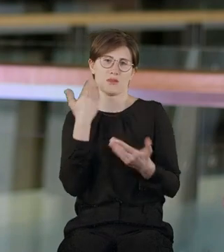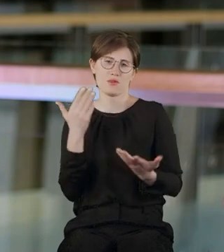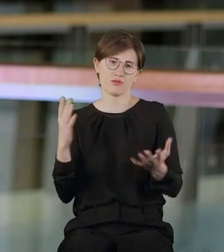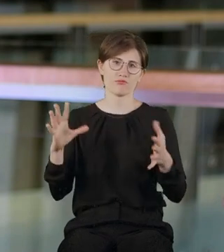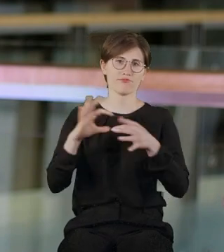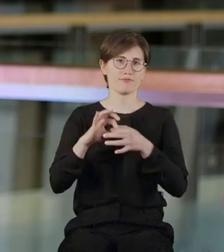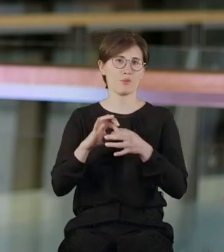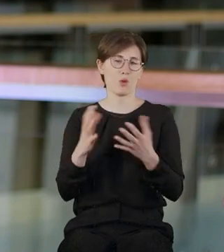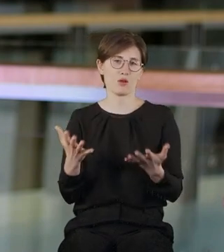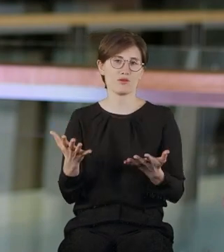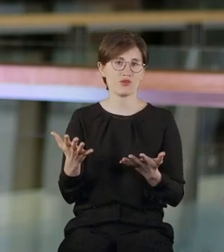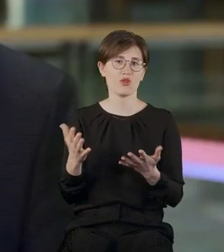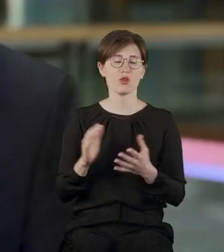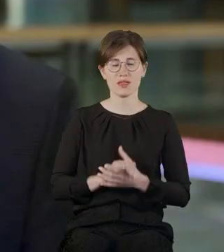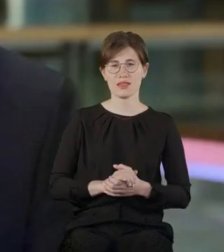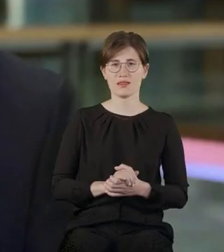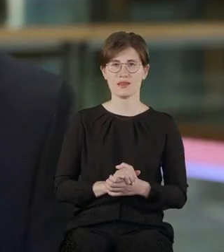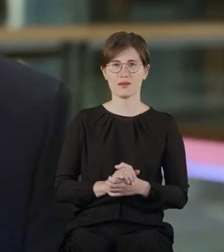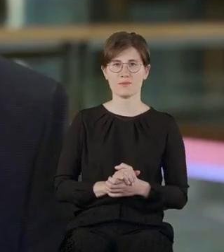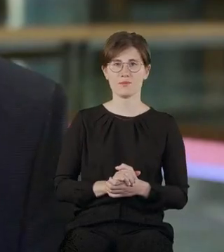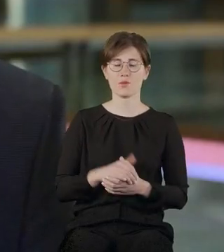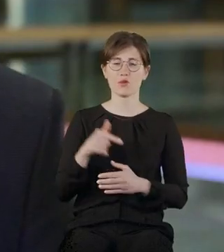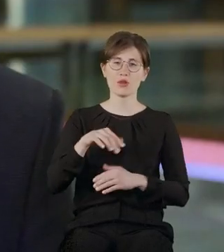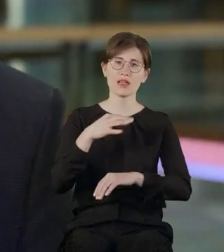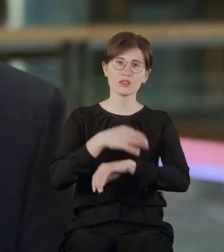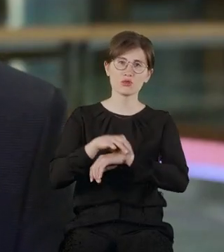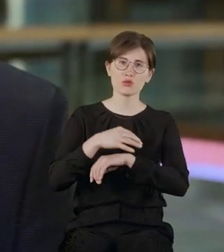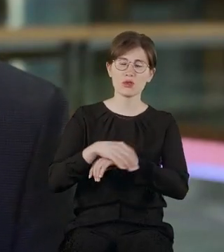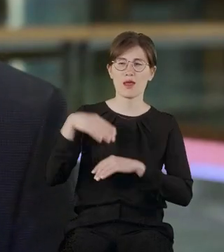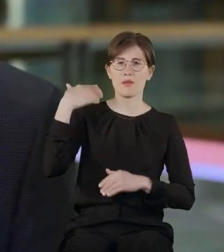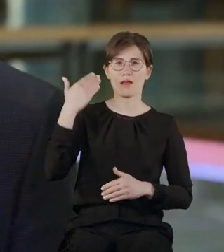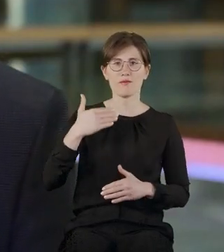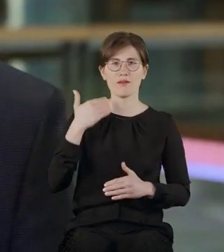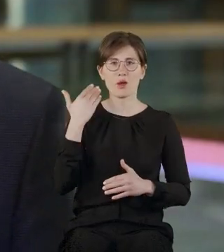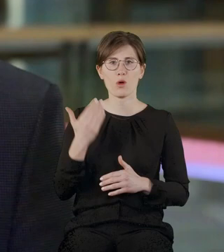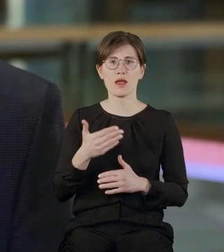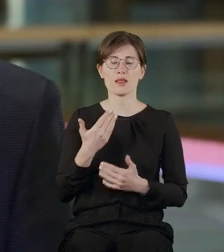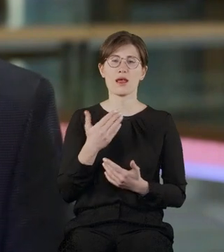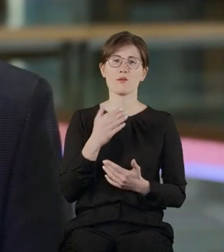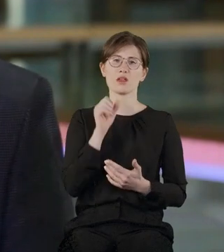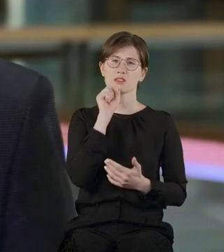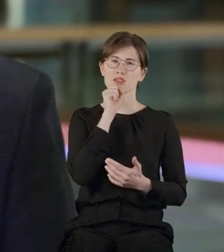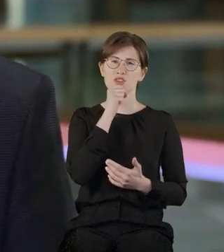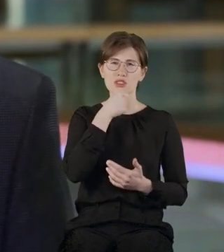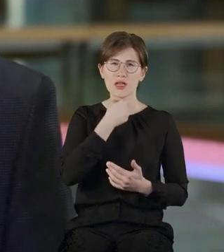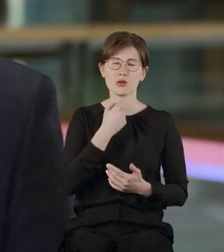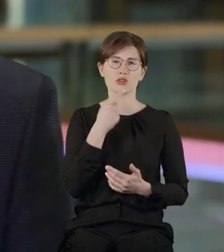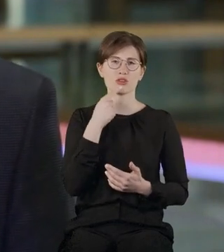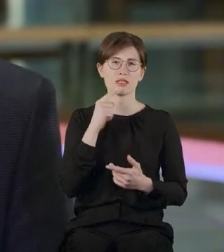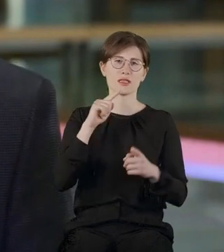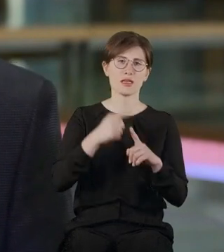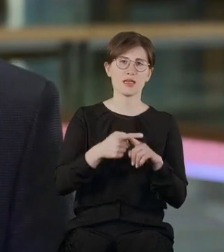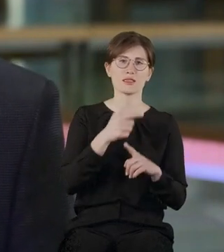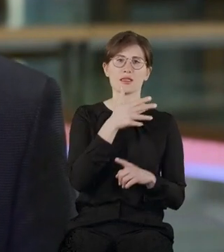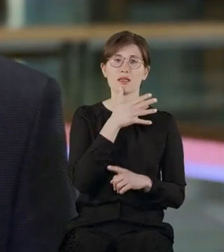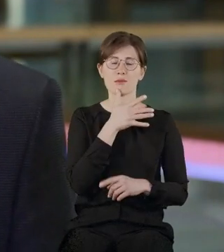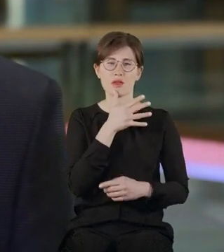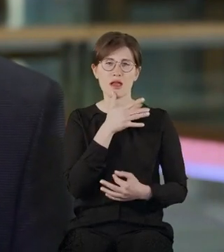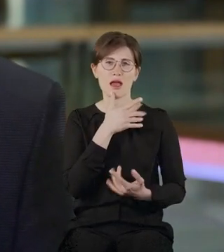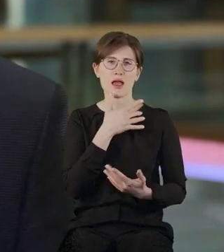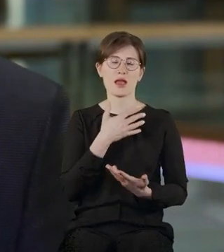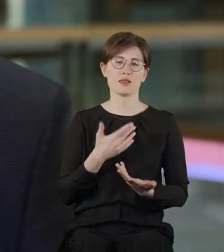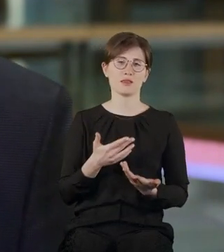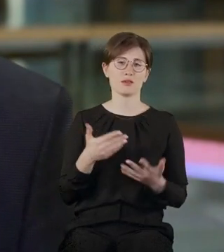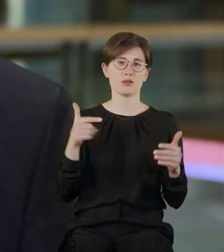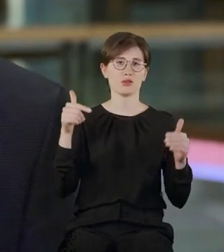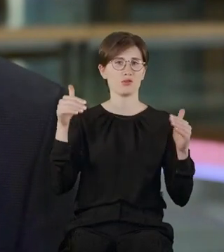między jednym a drugim. Studiujemy i wykładamy starożytne języki grecki, hebrajski.